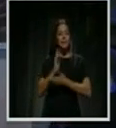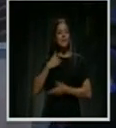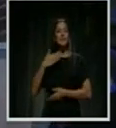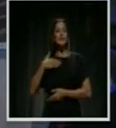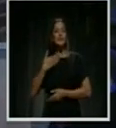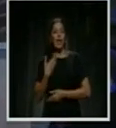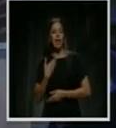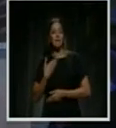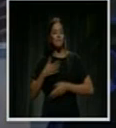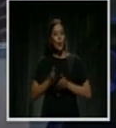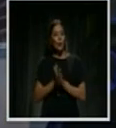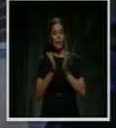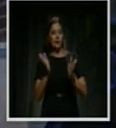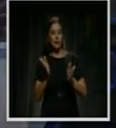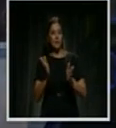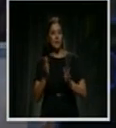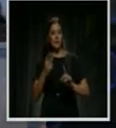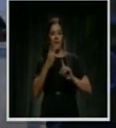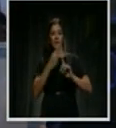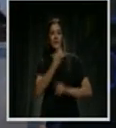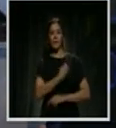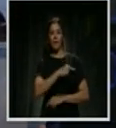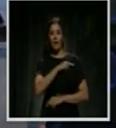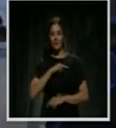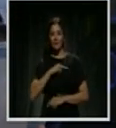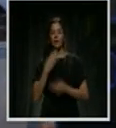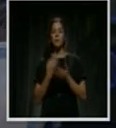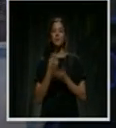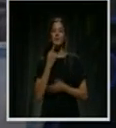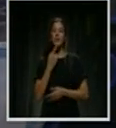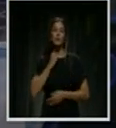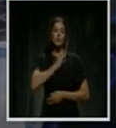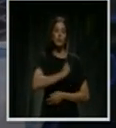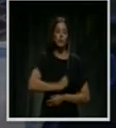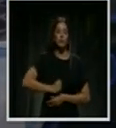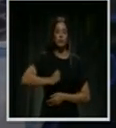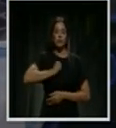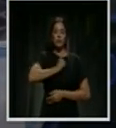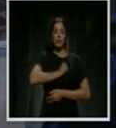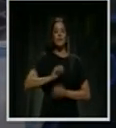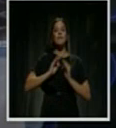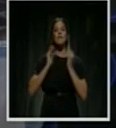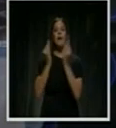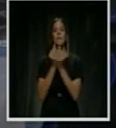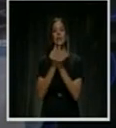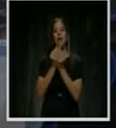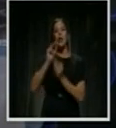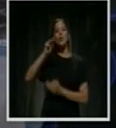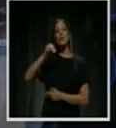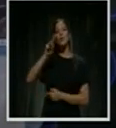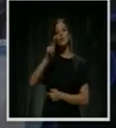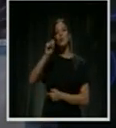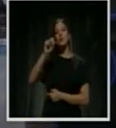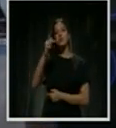opportunità fuq it-TVM biex ngħaddi l-kondoljanzi lill-familja Muscat għat-telfa